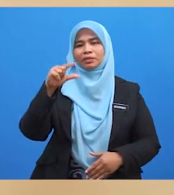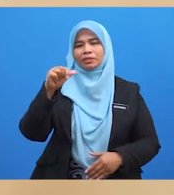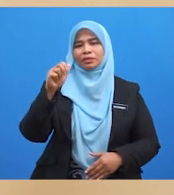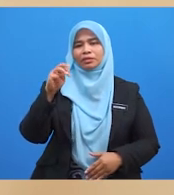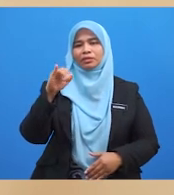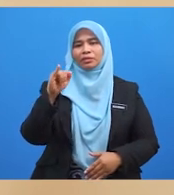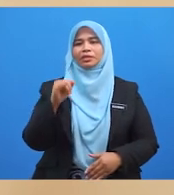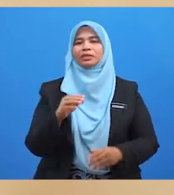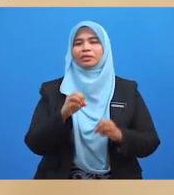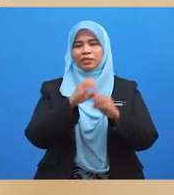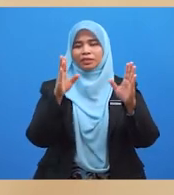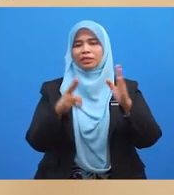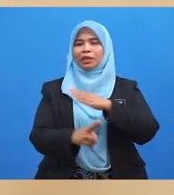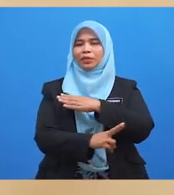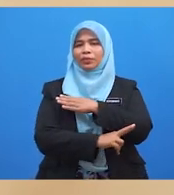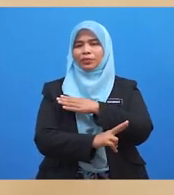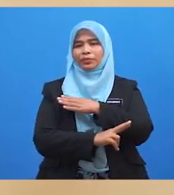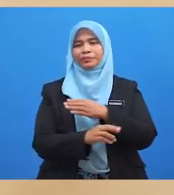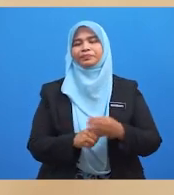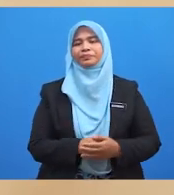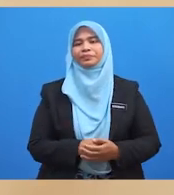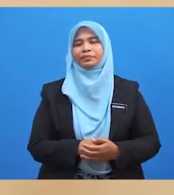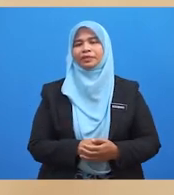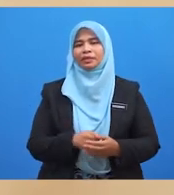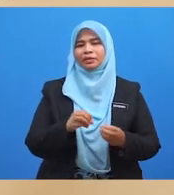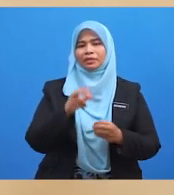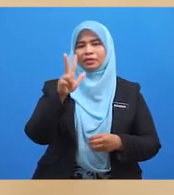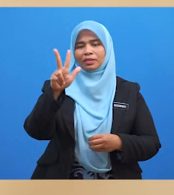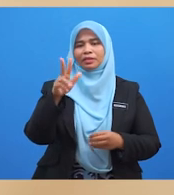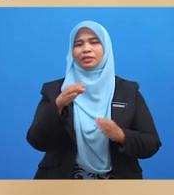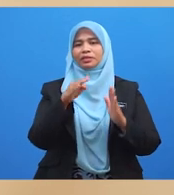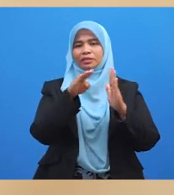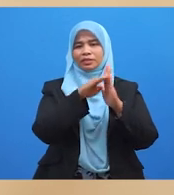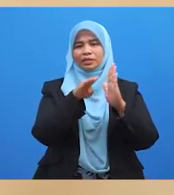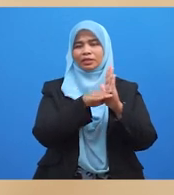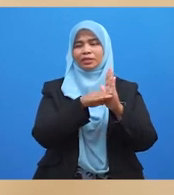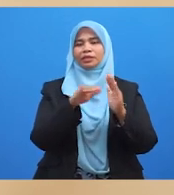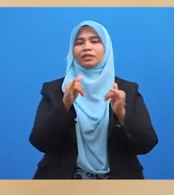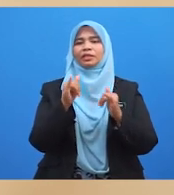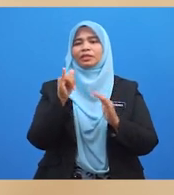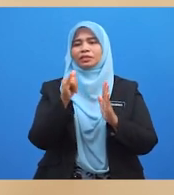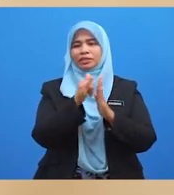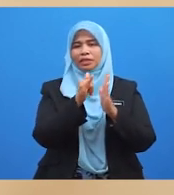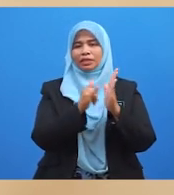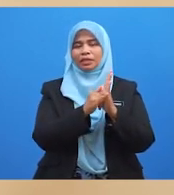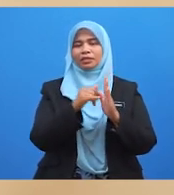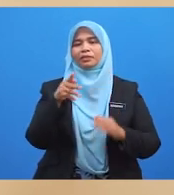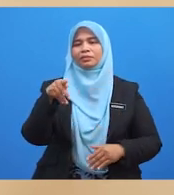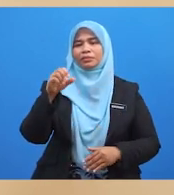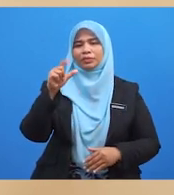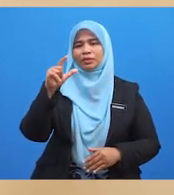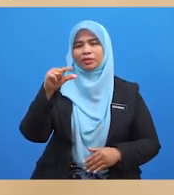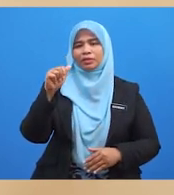menjelaskan hukum poligami dan dalil poligami. Ketiga, menyenaraikan syarat-syarat poligami. Dan